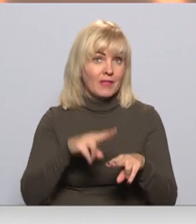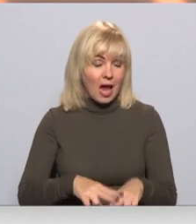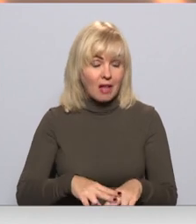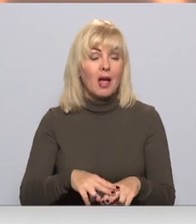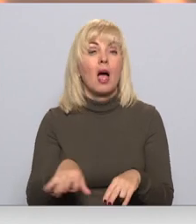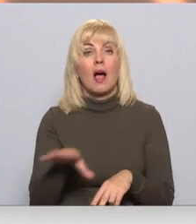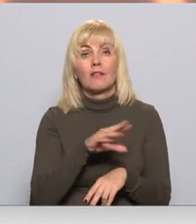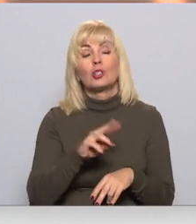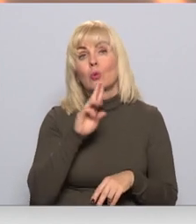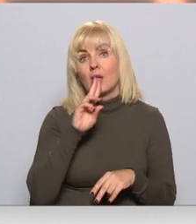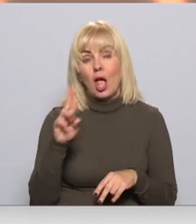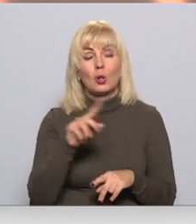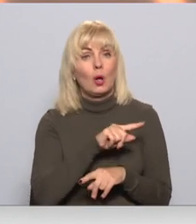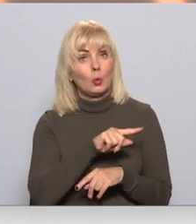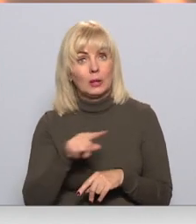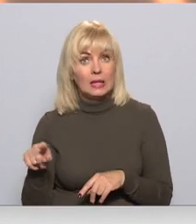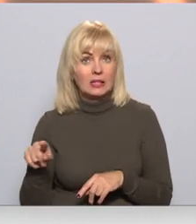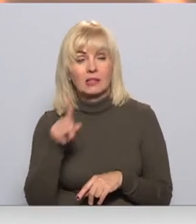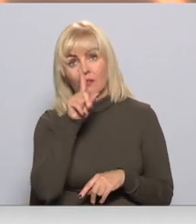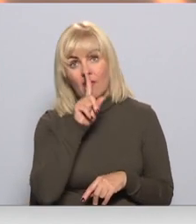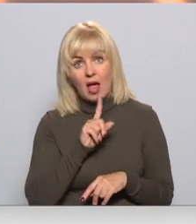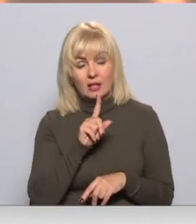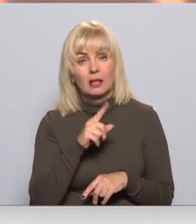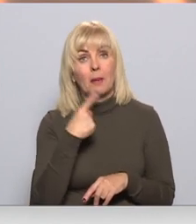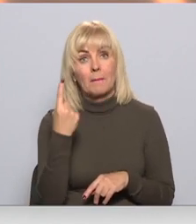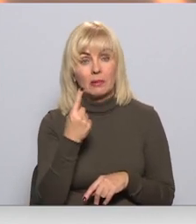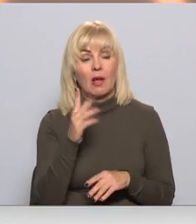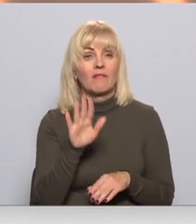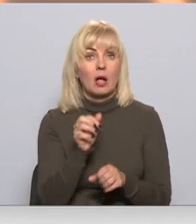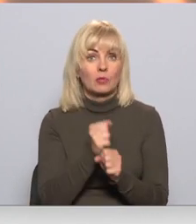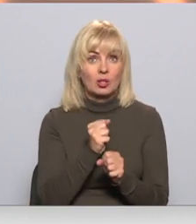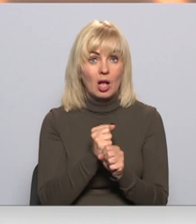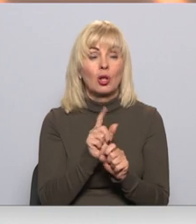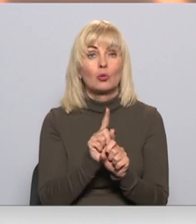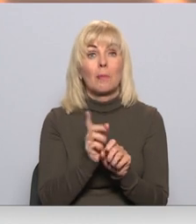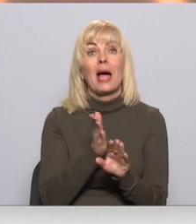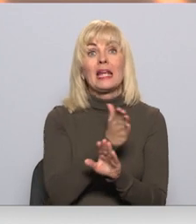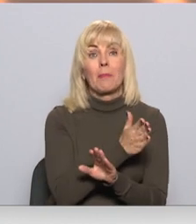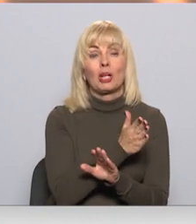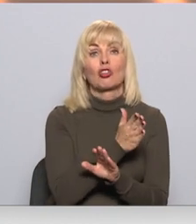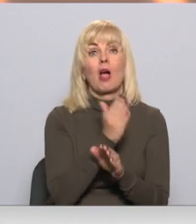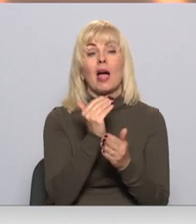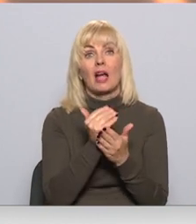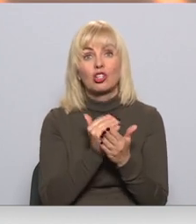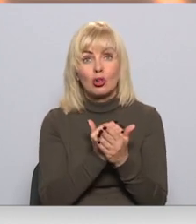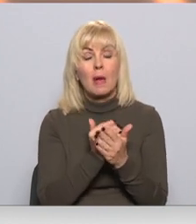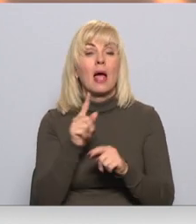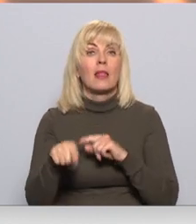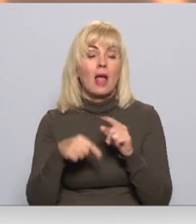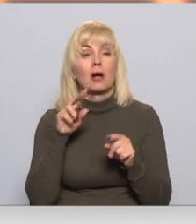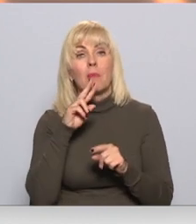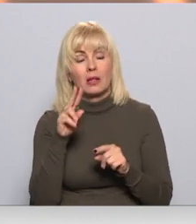arī visu šo nedēļu līdz pat svētdienai, pirmdienai mēs varam strādāt iepriekšējā režīmā. Nu, nākamnedēļ,